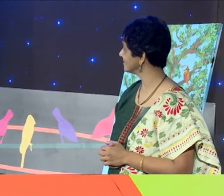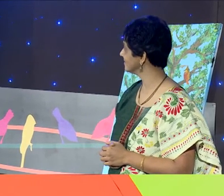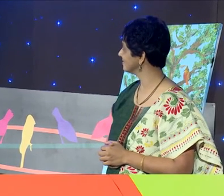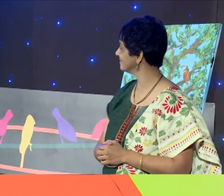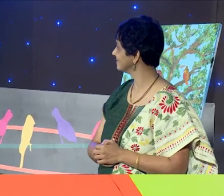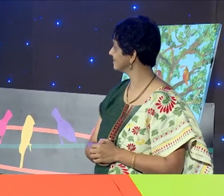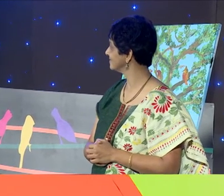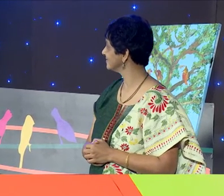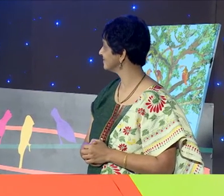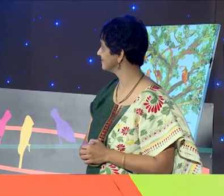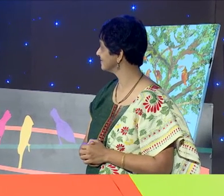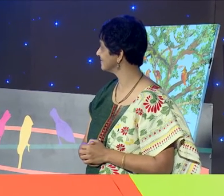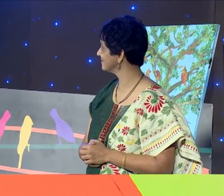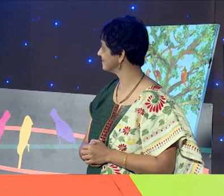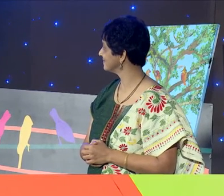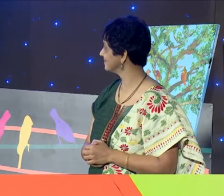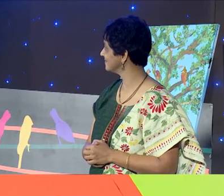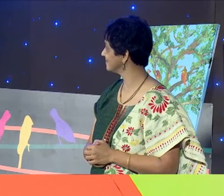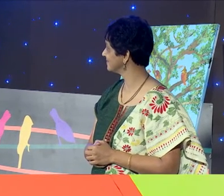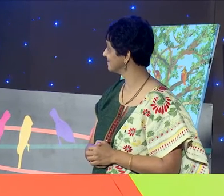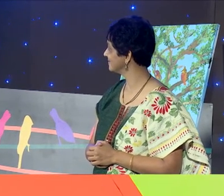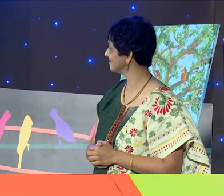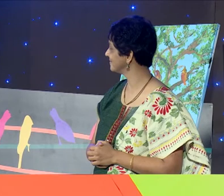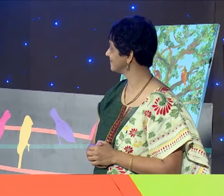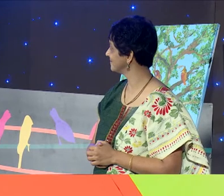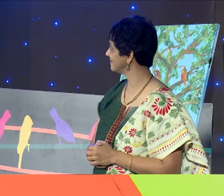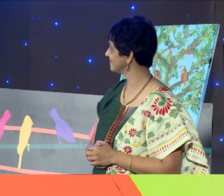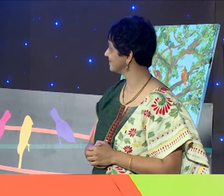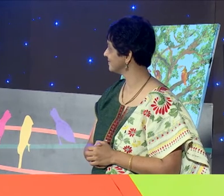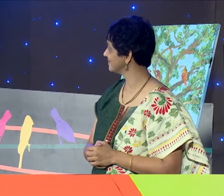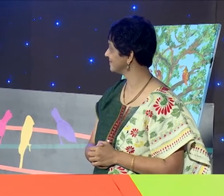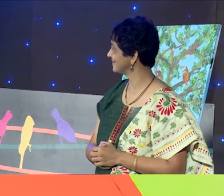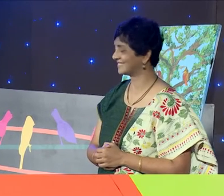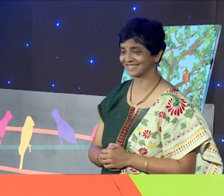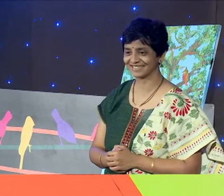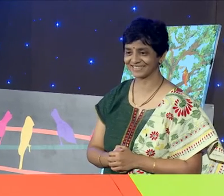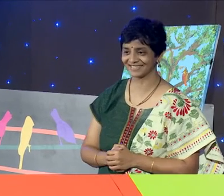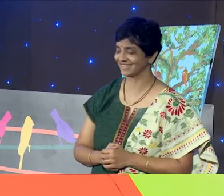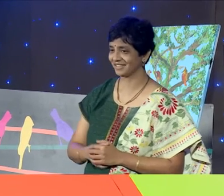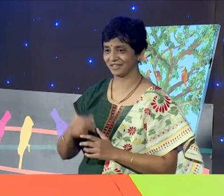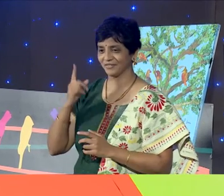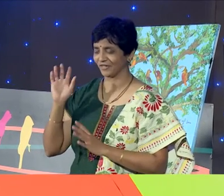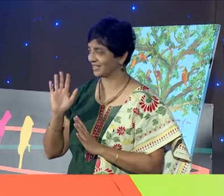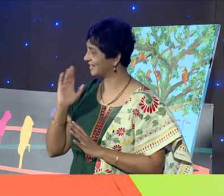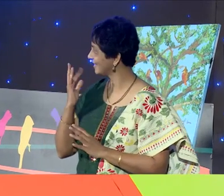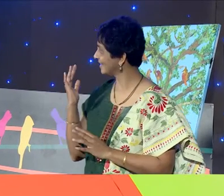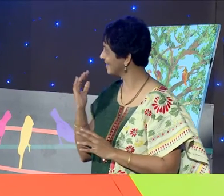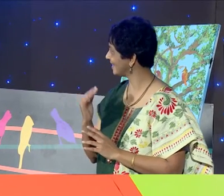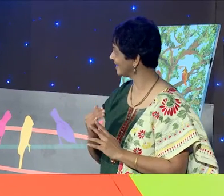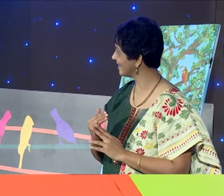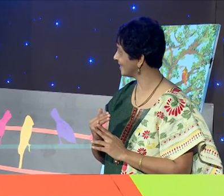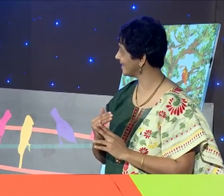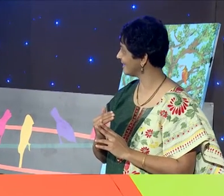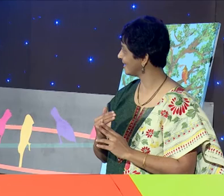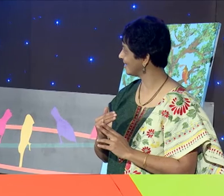लिए बहुत काम आए। अब आप बोलोगे ये 2 नेबर कौन है इंग्लिश अल्फाबेट्स के, दोस्तों एक है